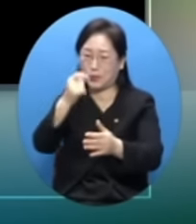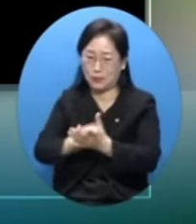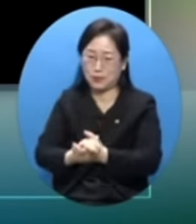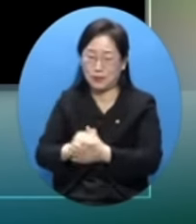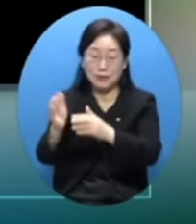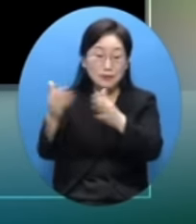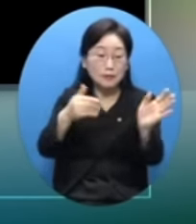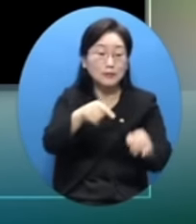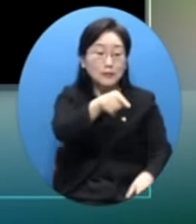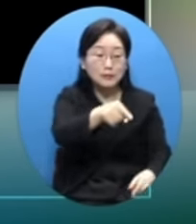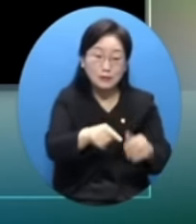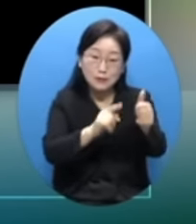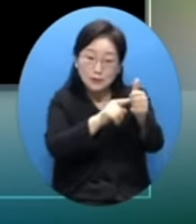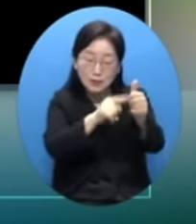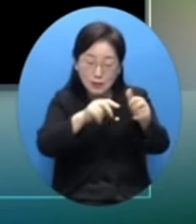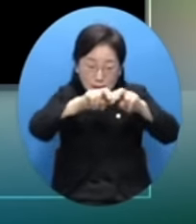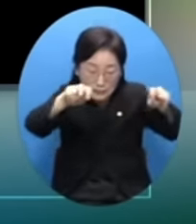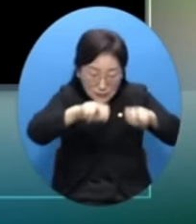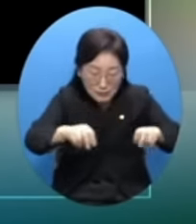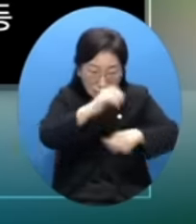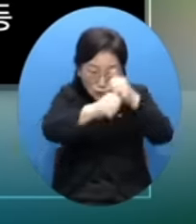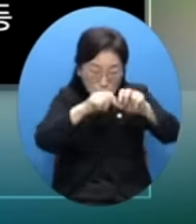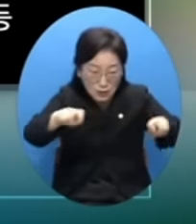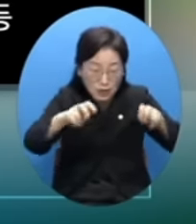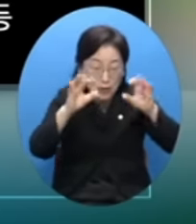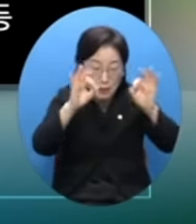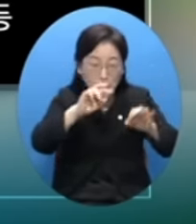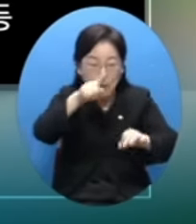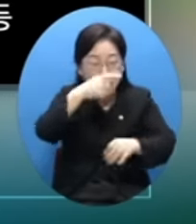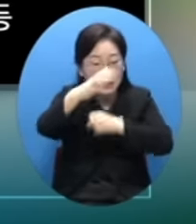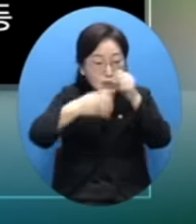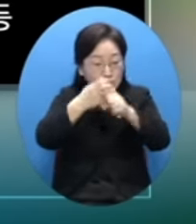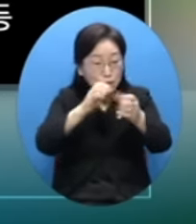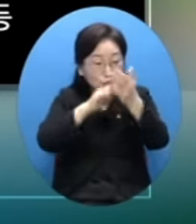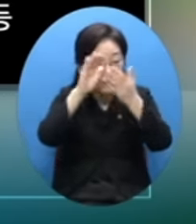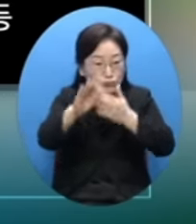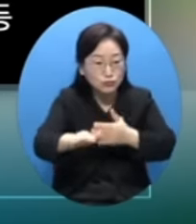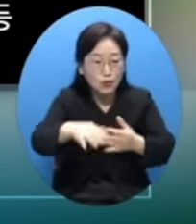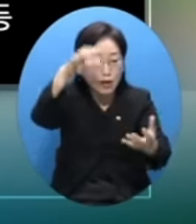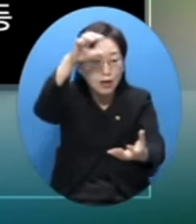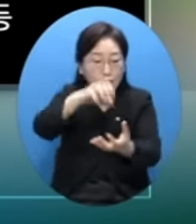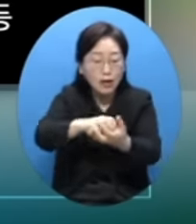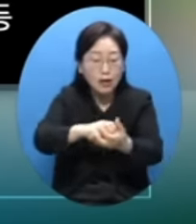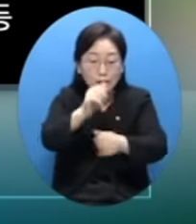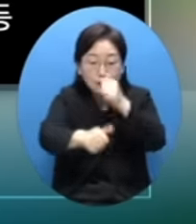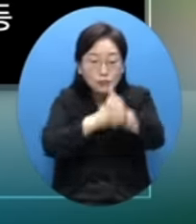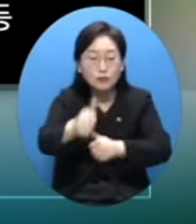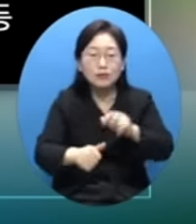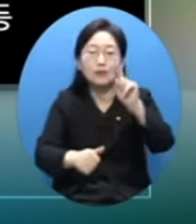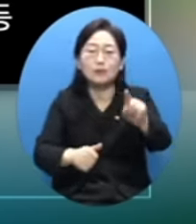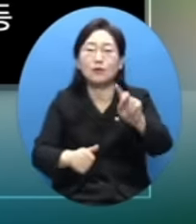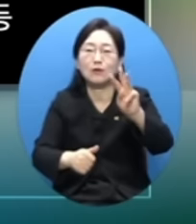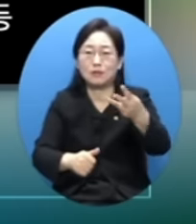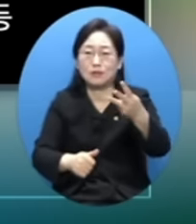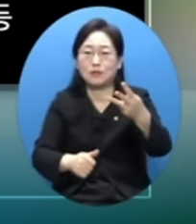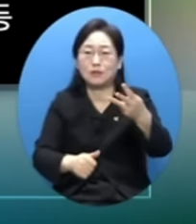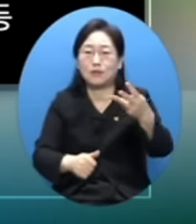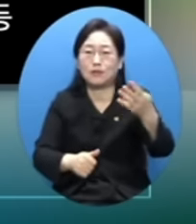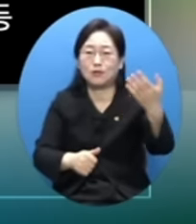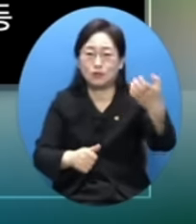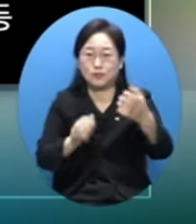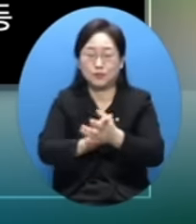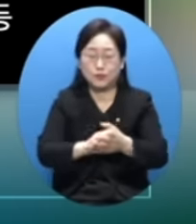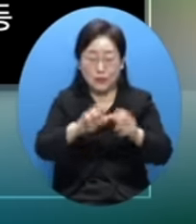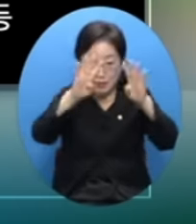그러나 조나단 애도를 조사해 보니까 떠난지 140년 지난후 그 일가가 130명으로 성장했는데 대학을 졸업한 사람이